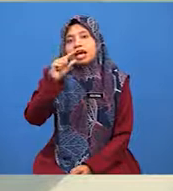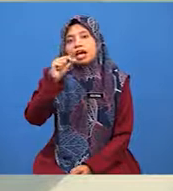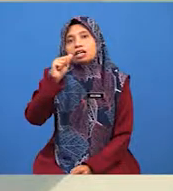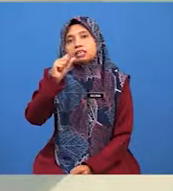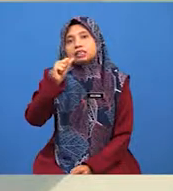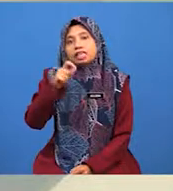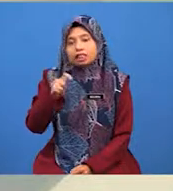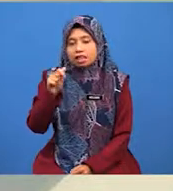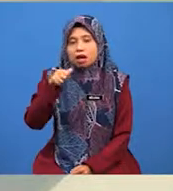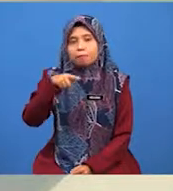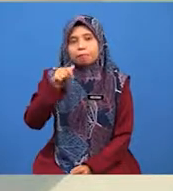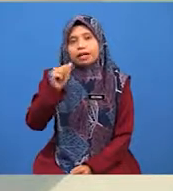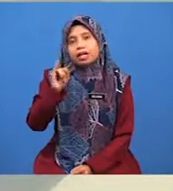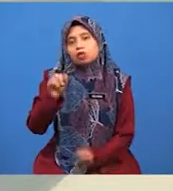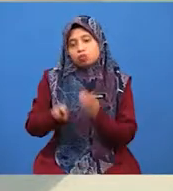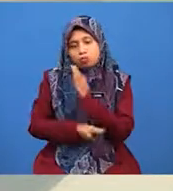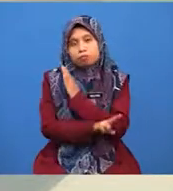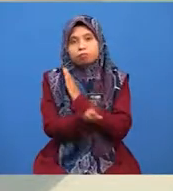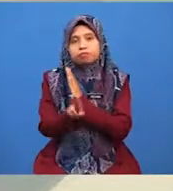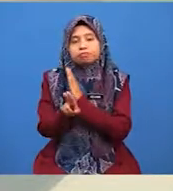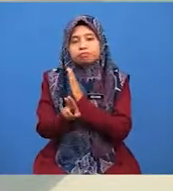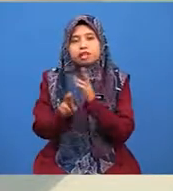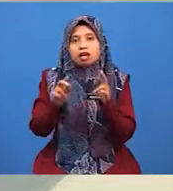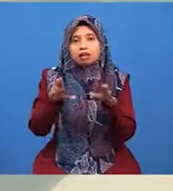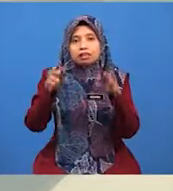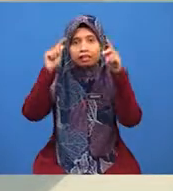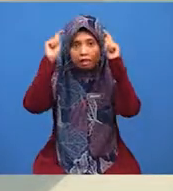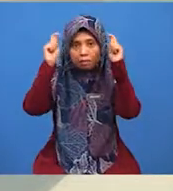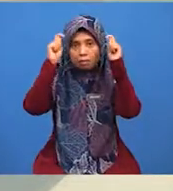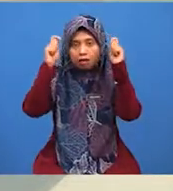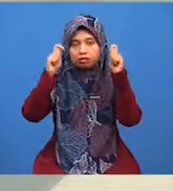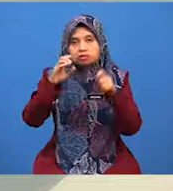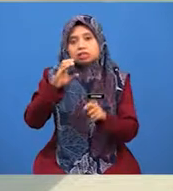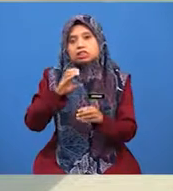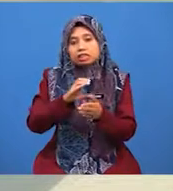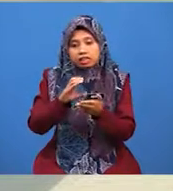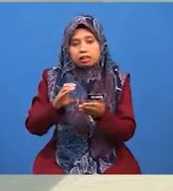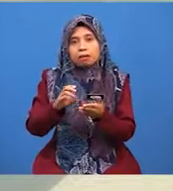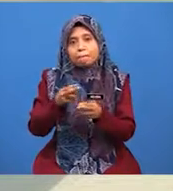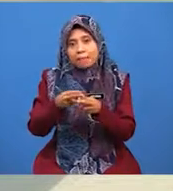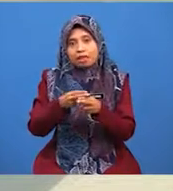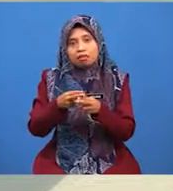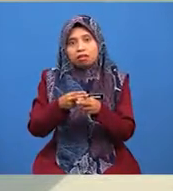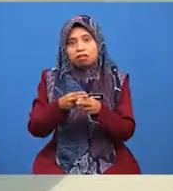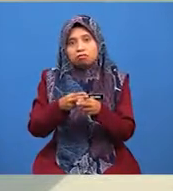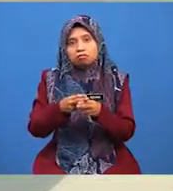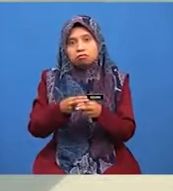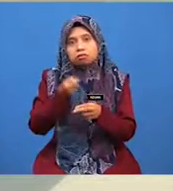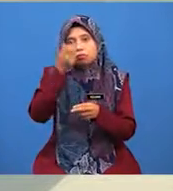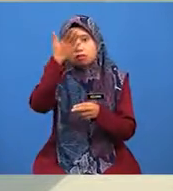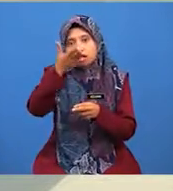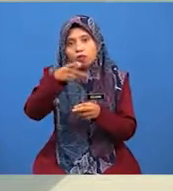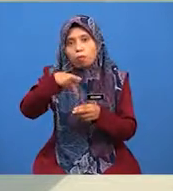2. Menyatakan tema cerpen dengan jelas. 3. Menyatakan